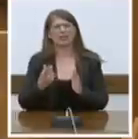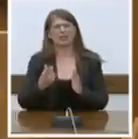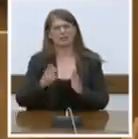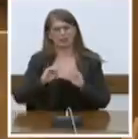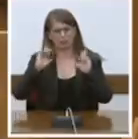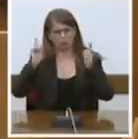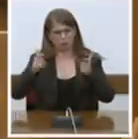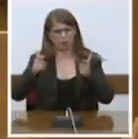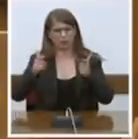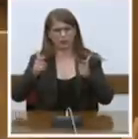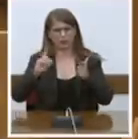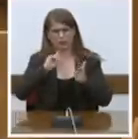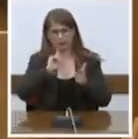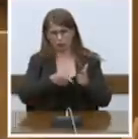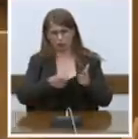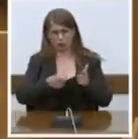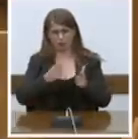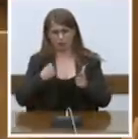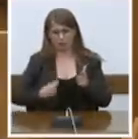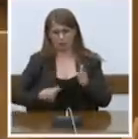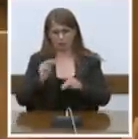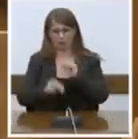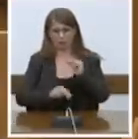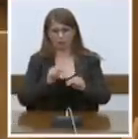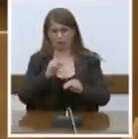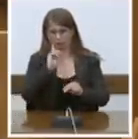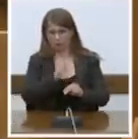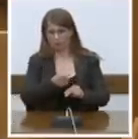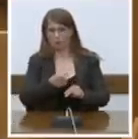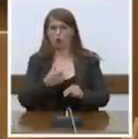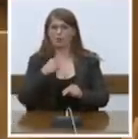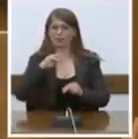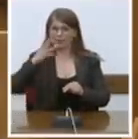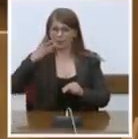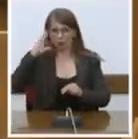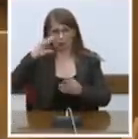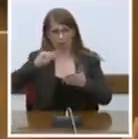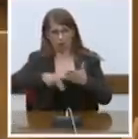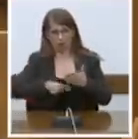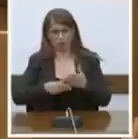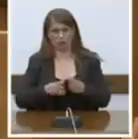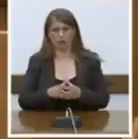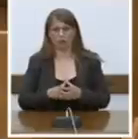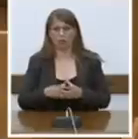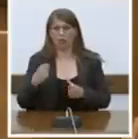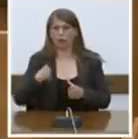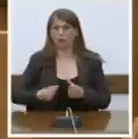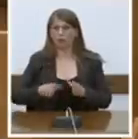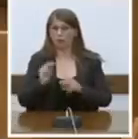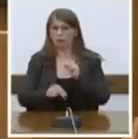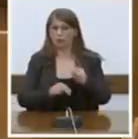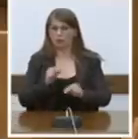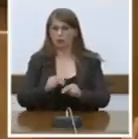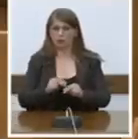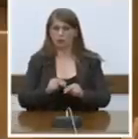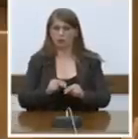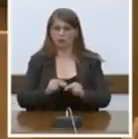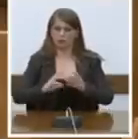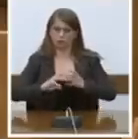του δημοψηφίσματος και της επιβολής του τρίτου μνημονίου, του δημοψηφίσματος που παραβιάστηκε